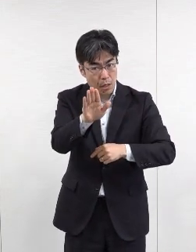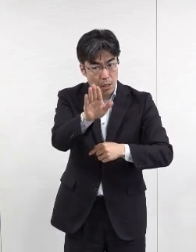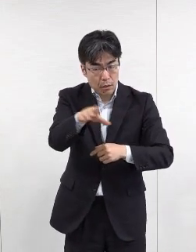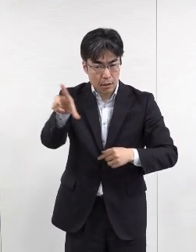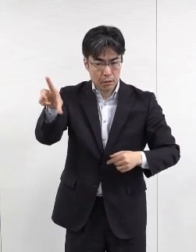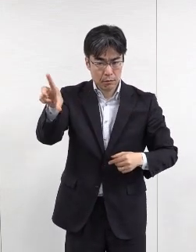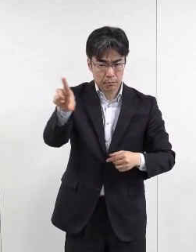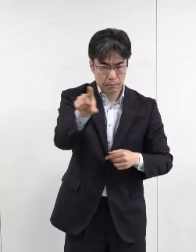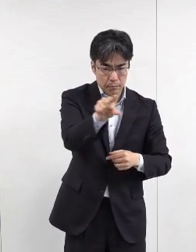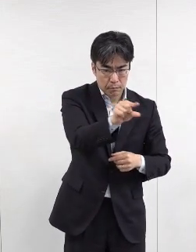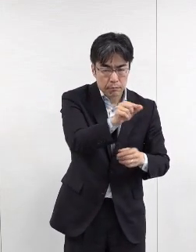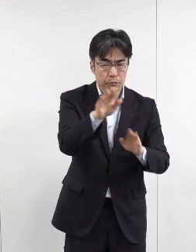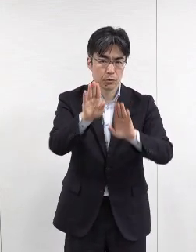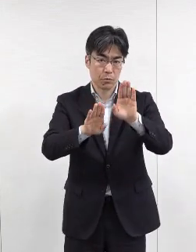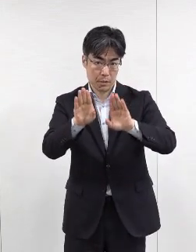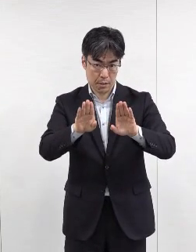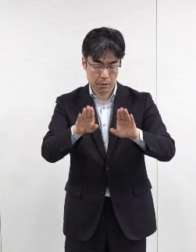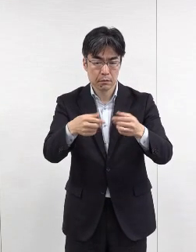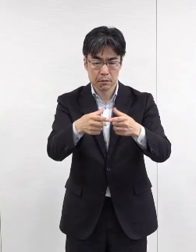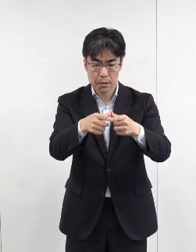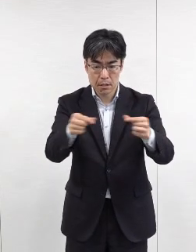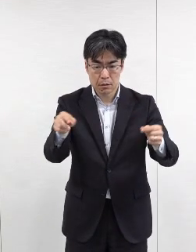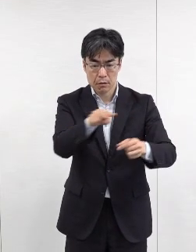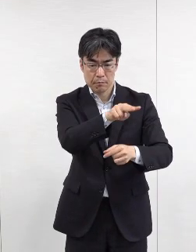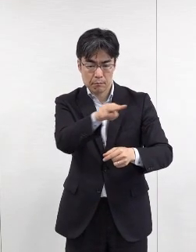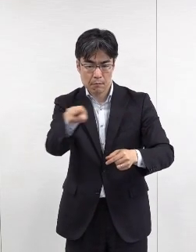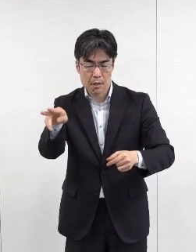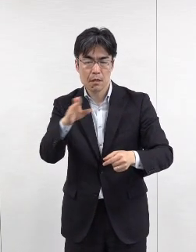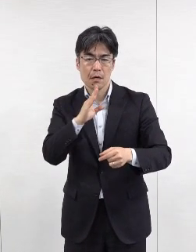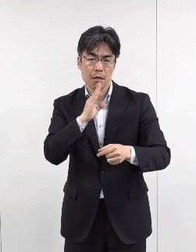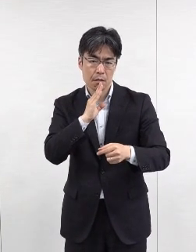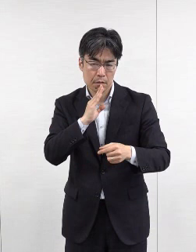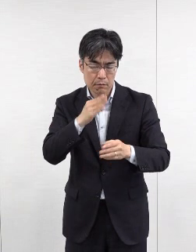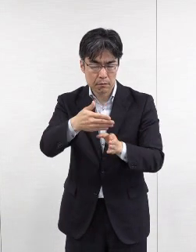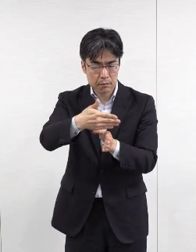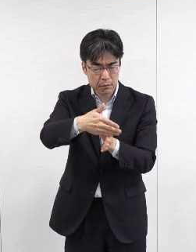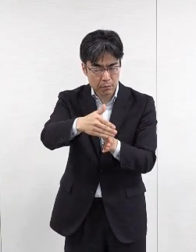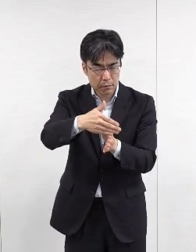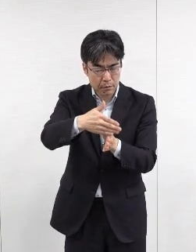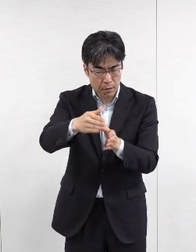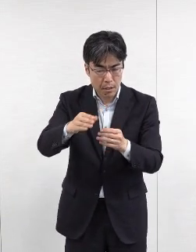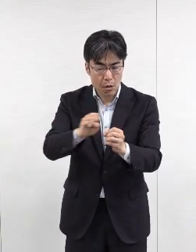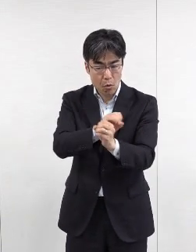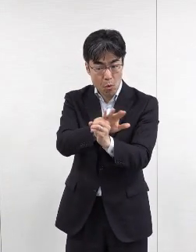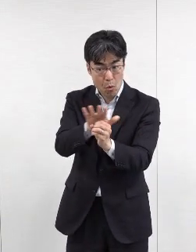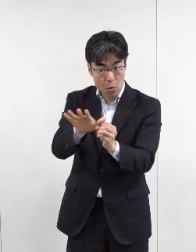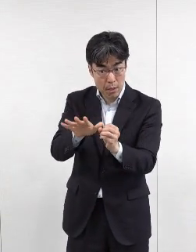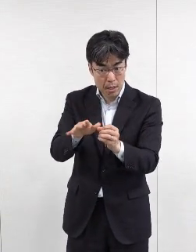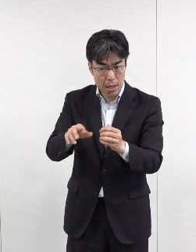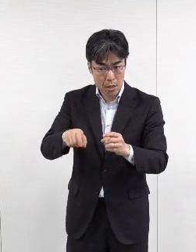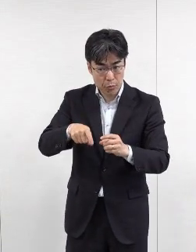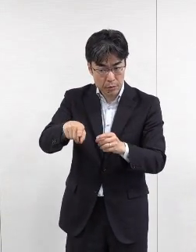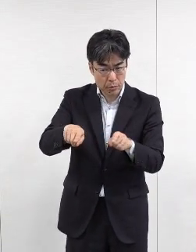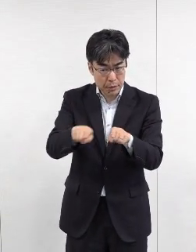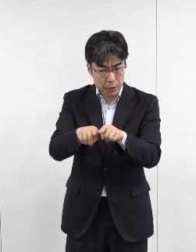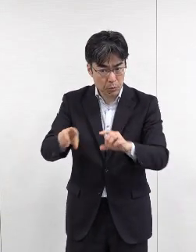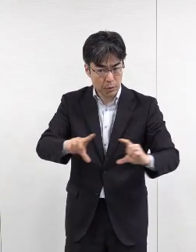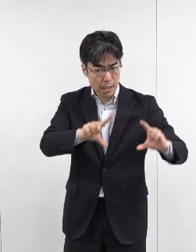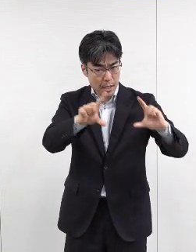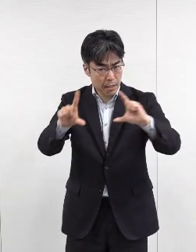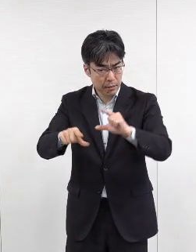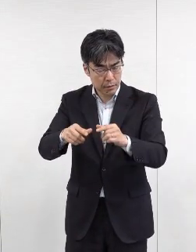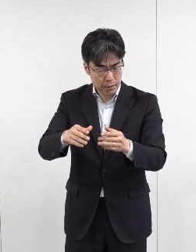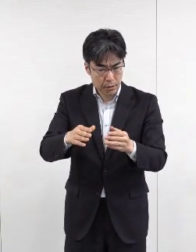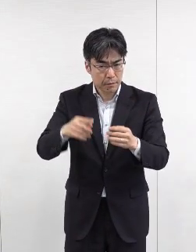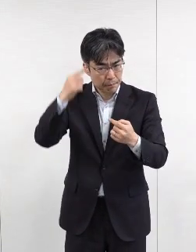大きく減少しています全国的にも徐々に水コロナに向けた取り組み